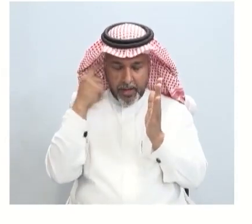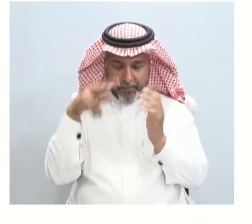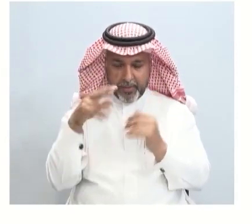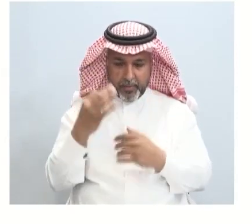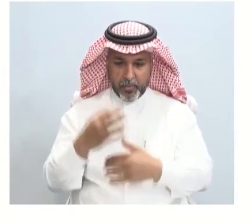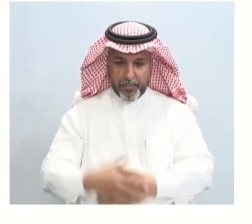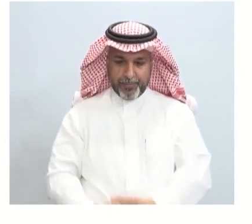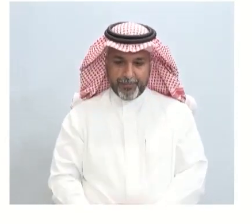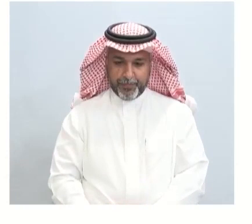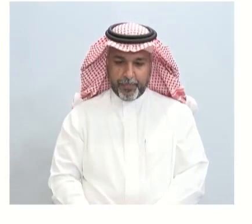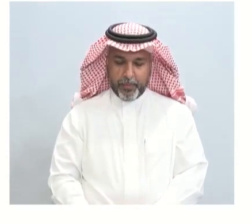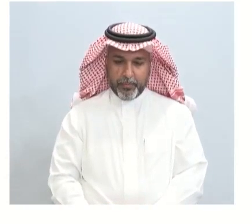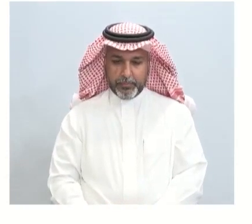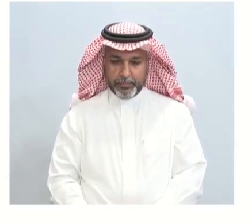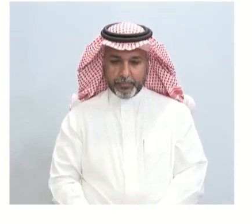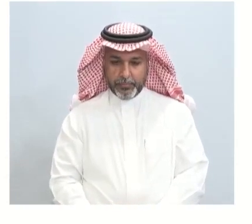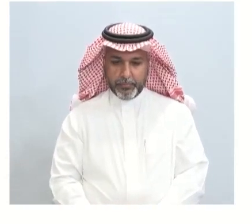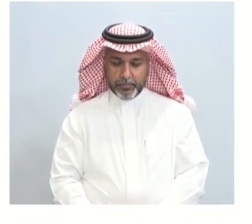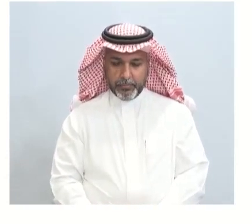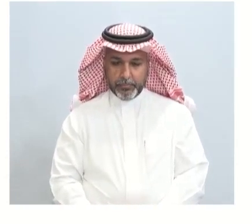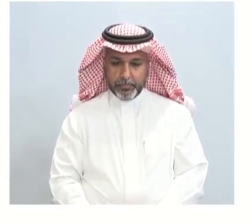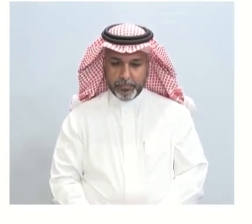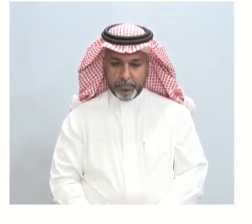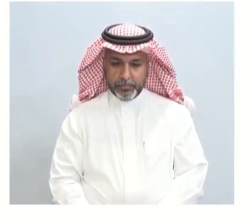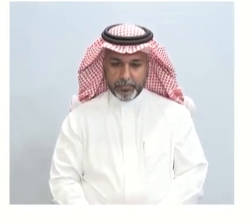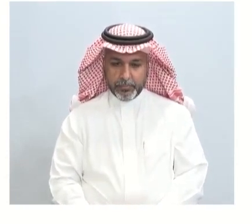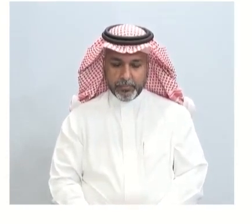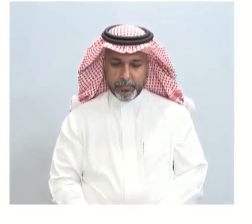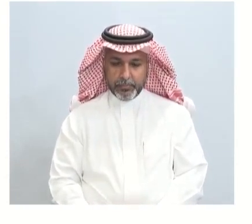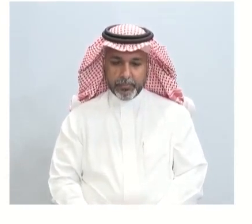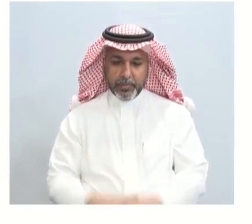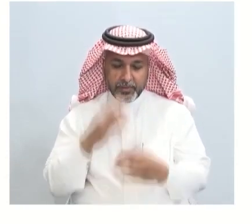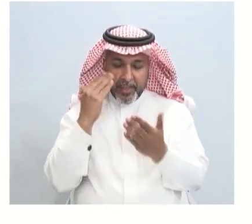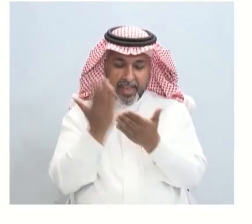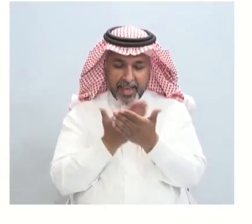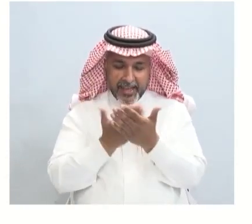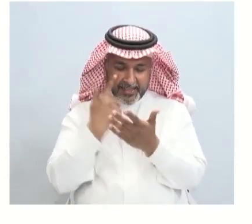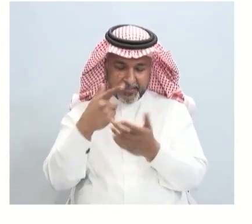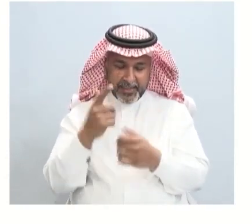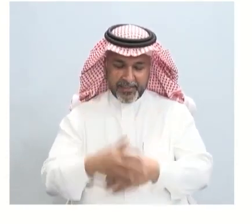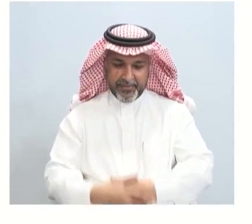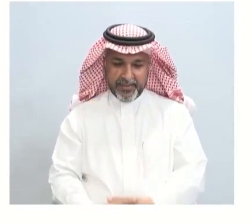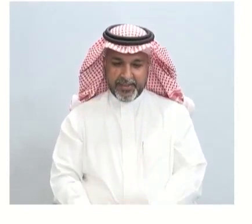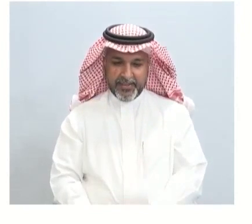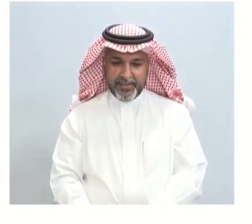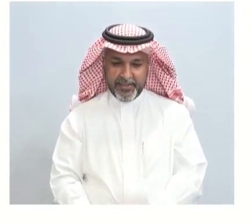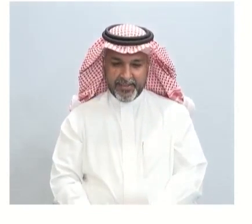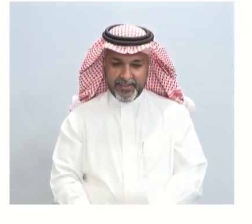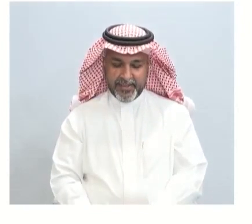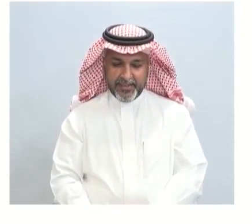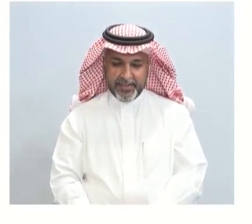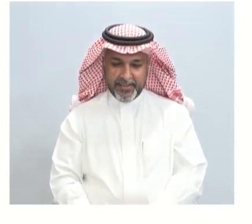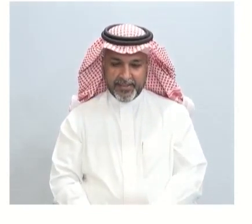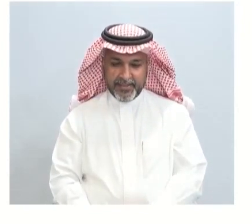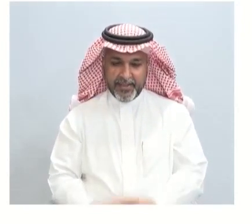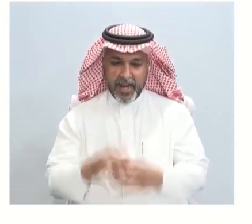التمام وذكرنا ان الاله الجيب هذه رسمتها كما هي ظاهره امامنا لاحظنا ان الدوره